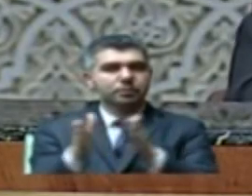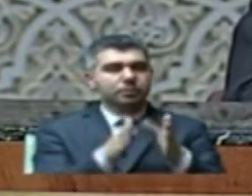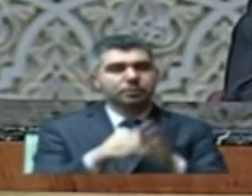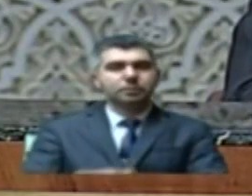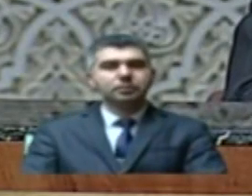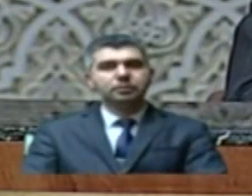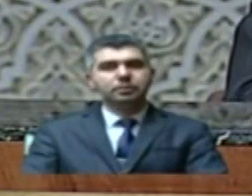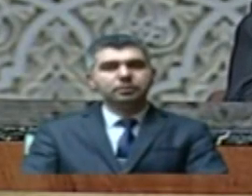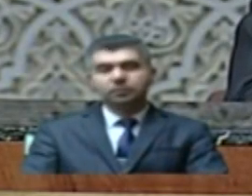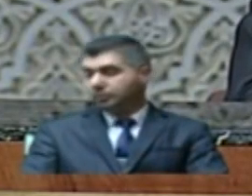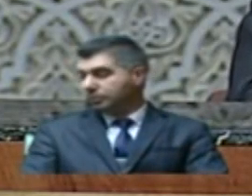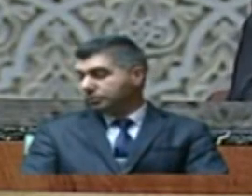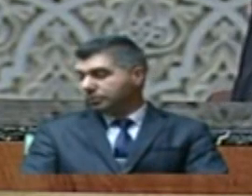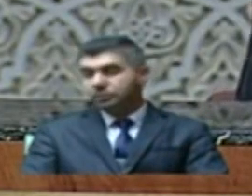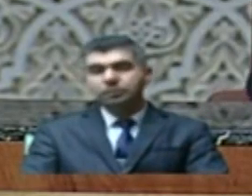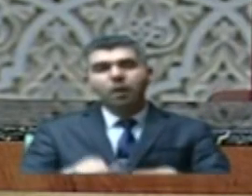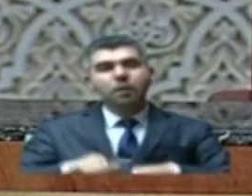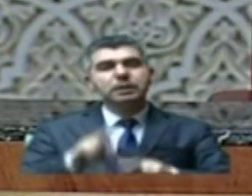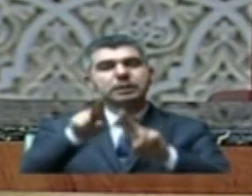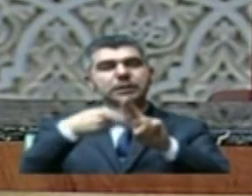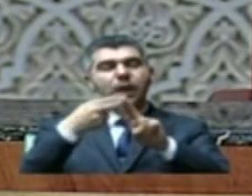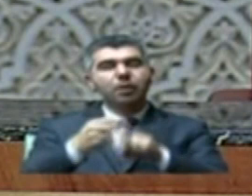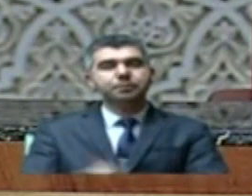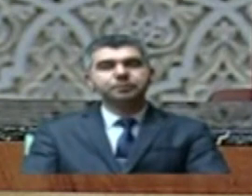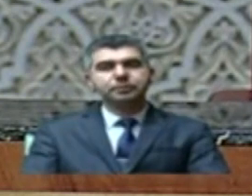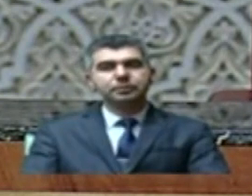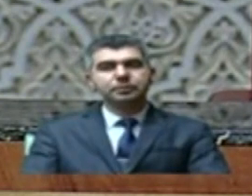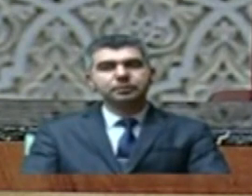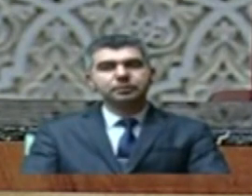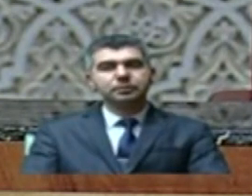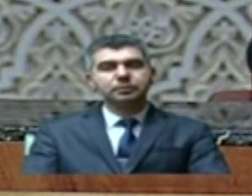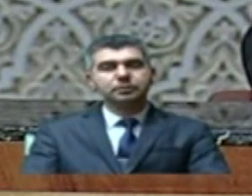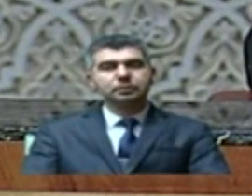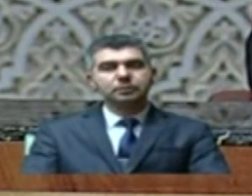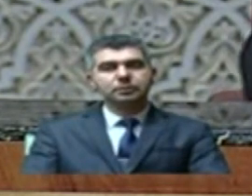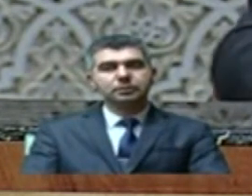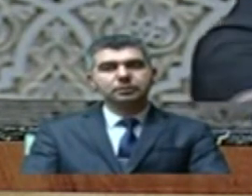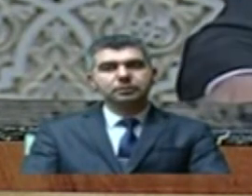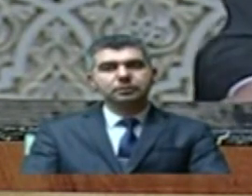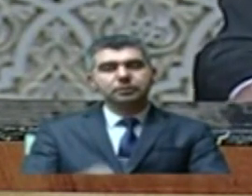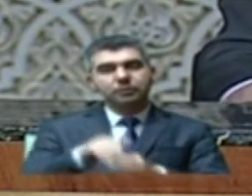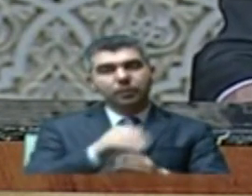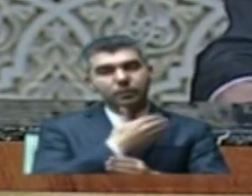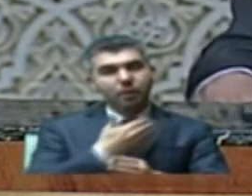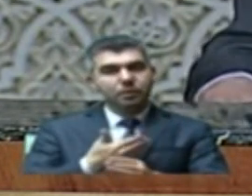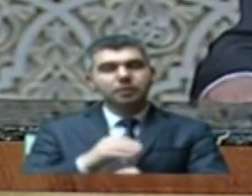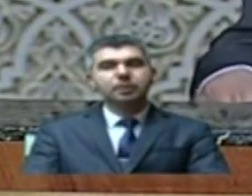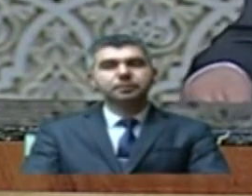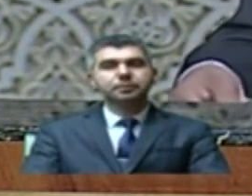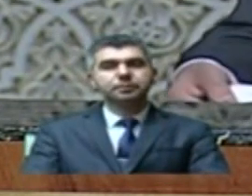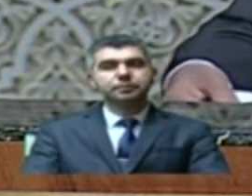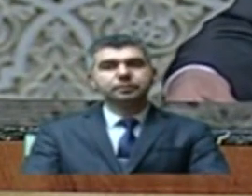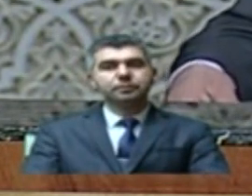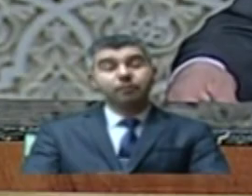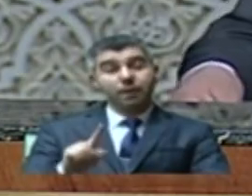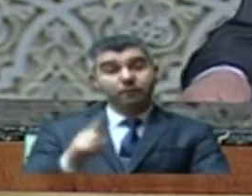شكرا السيد المستشار، لك الكلمة السيدة الوزيرة إجابة على السؤال. السيد المستشار محترم،